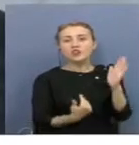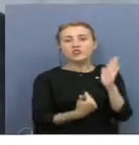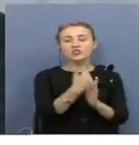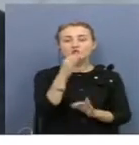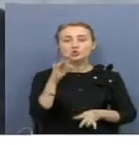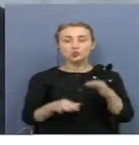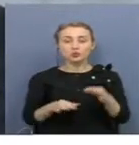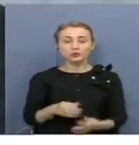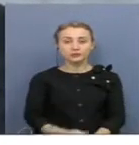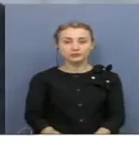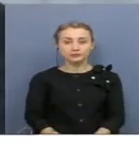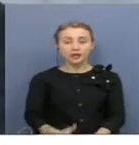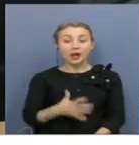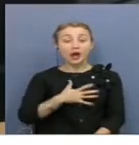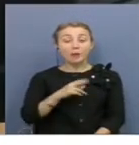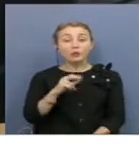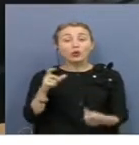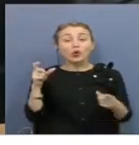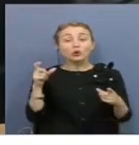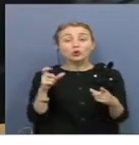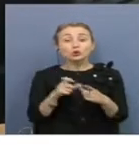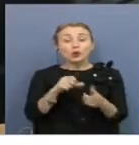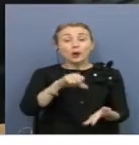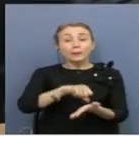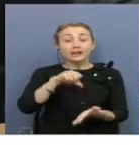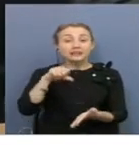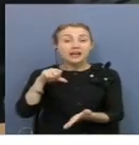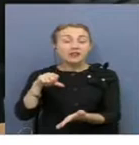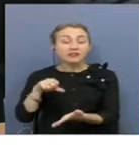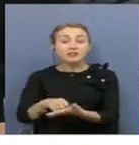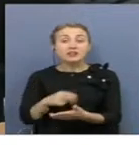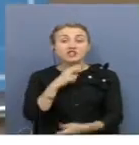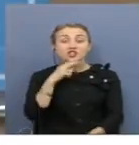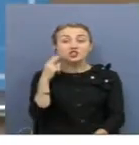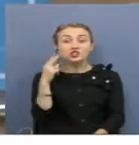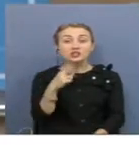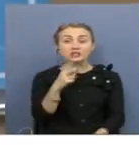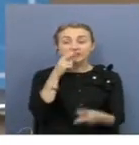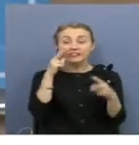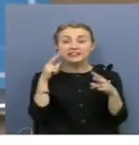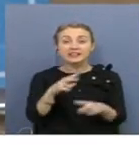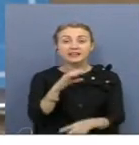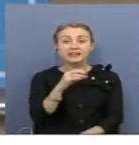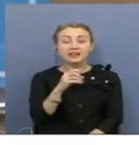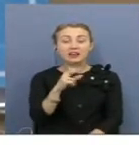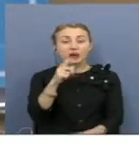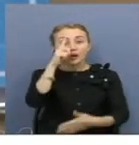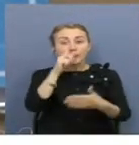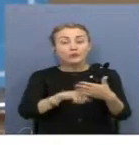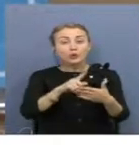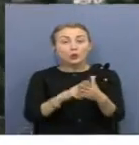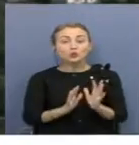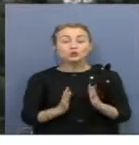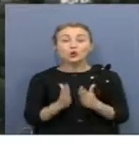берушілер өкілінің айтуынша посткенестік кеңістік аумағында ЕГВА куәгерлері діни бірлестігі ретінде тіркелген. Тек Қазақстанда